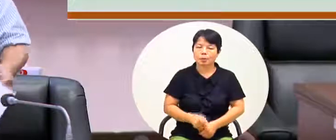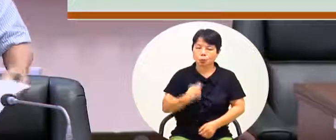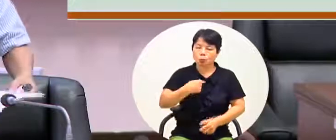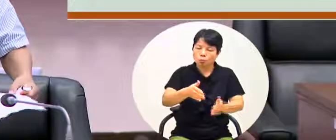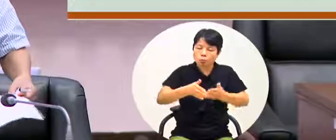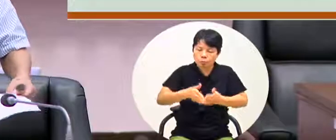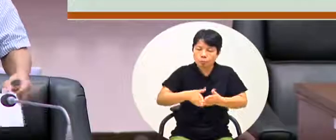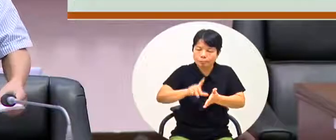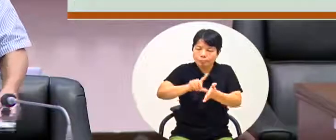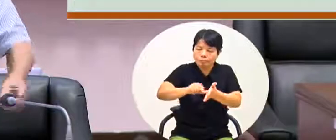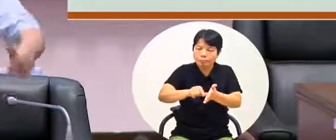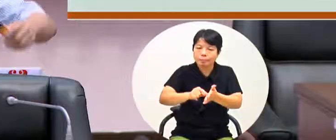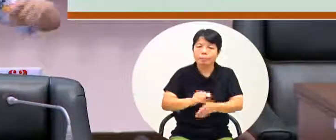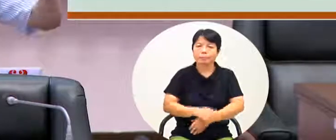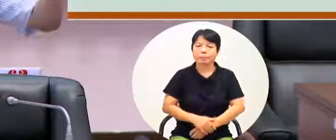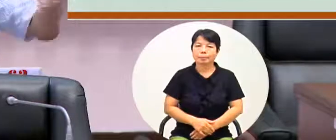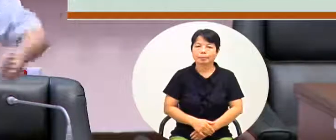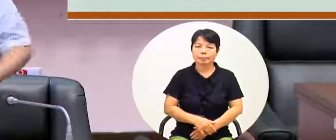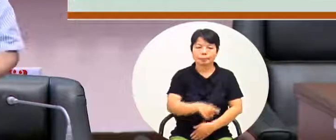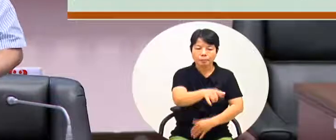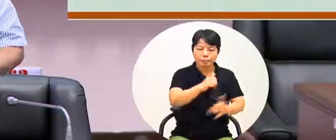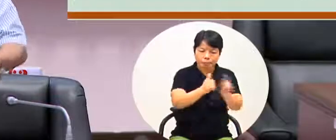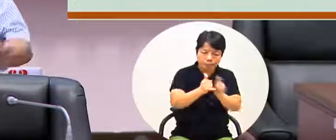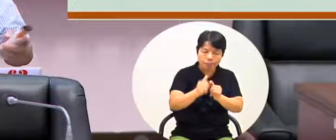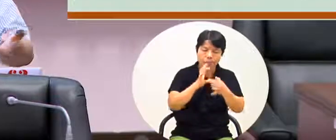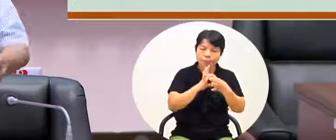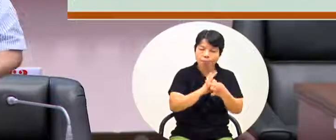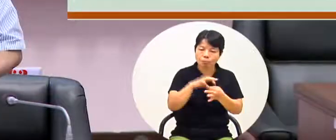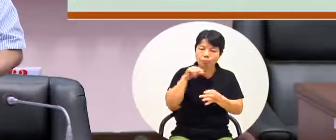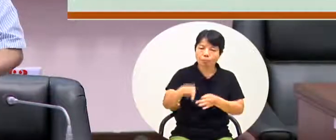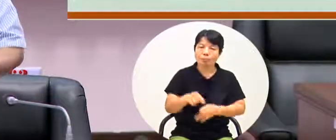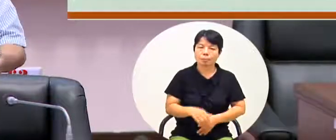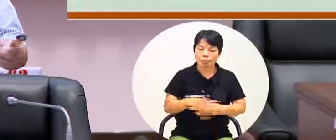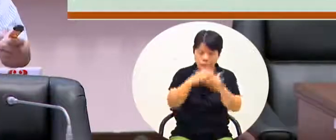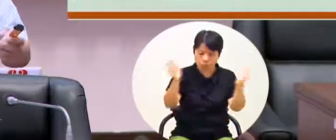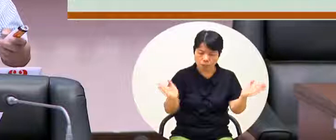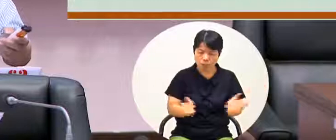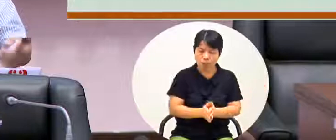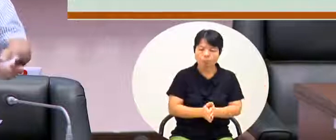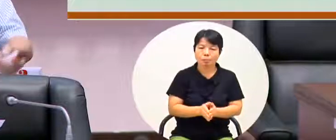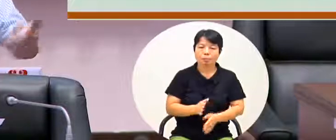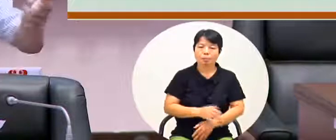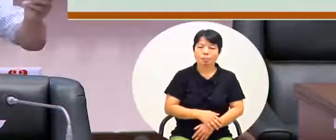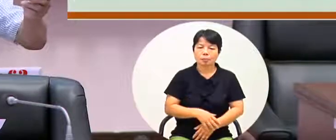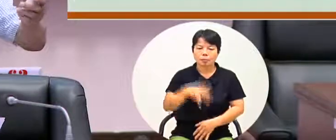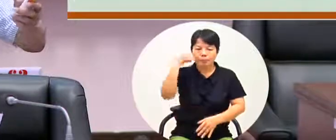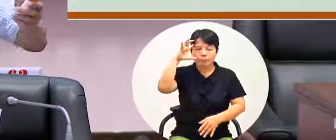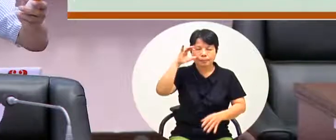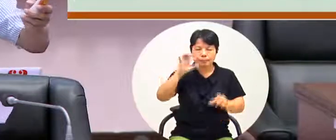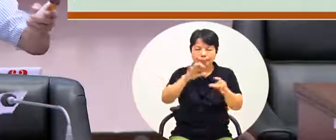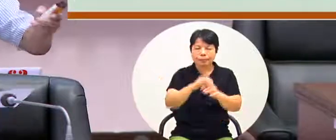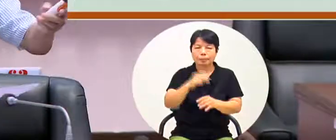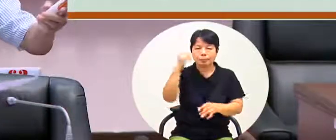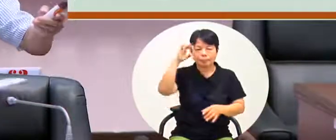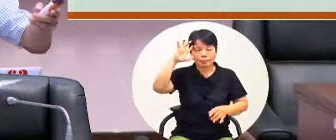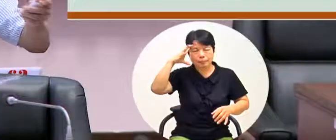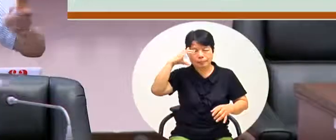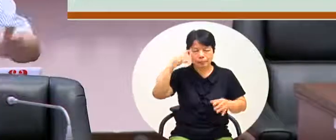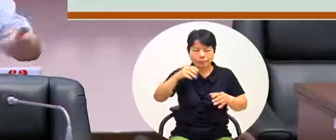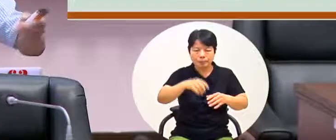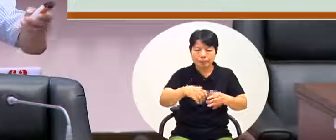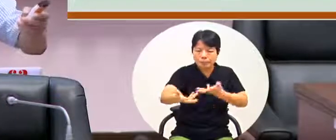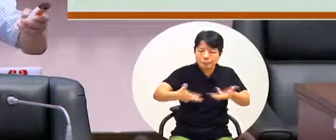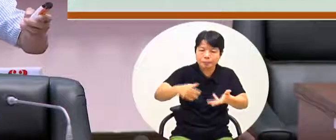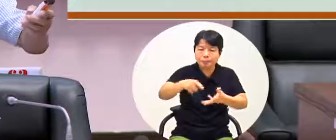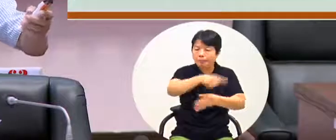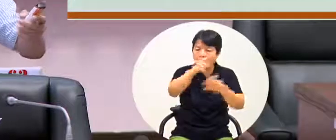亲较关心的，就是讲全部整个所有复杂的这作业，偌久才会当完成？我即马予咱局长吼，